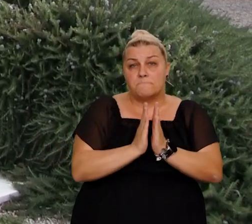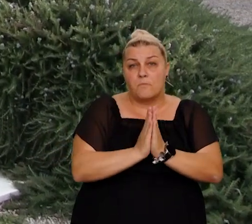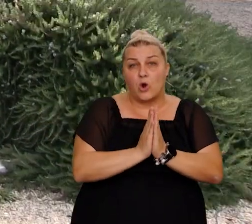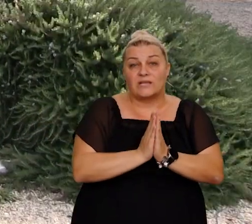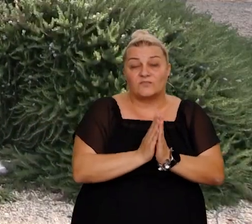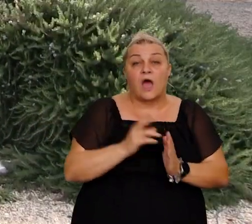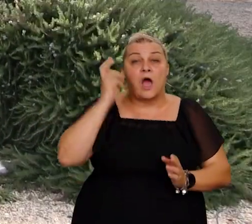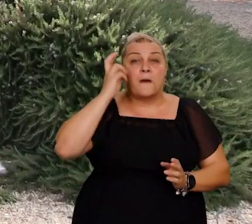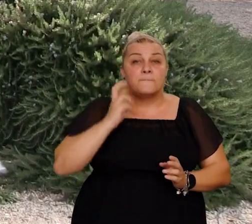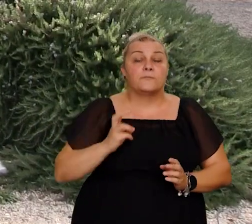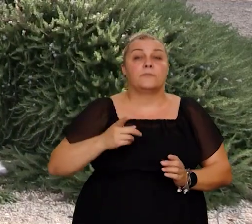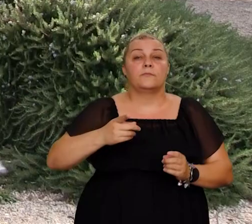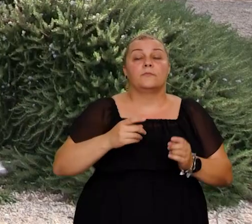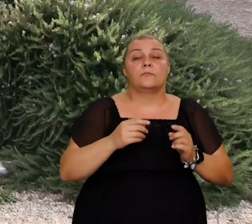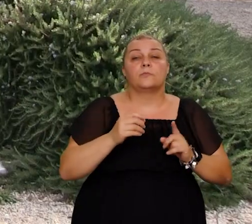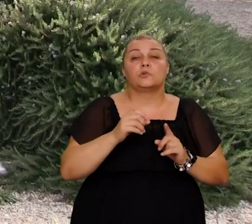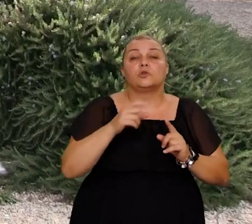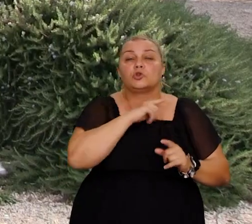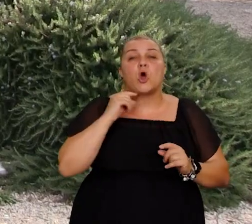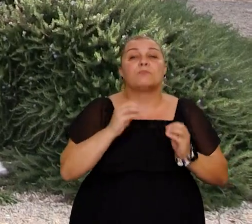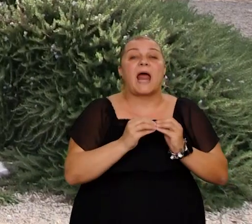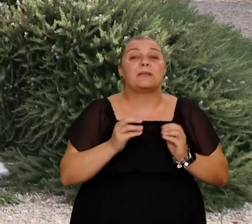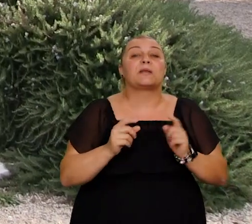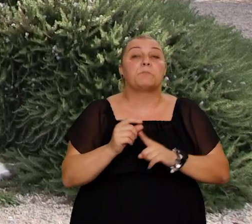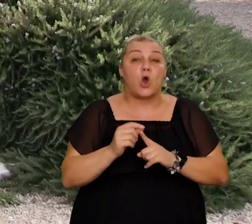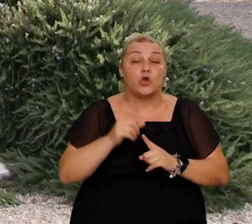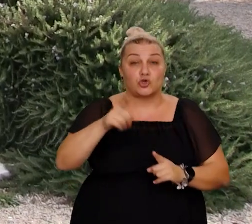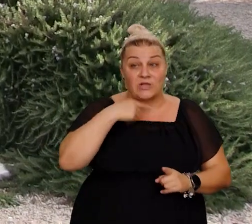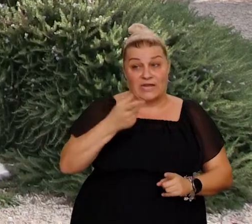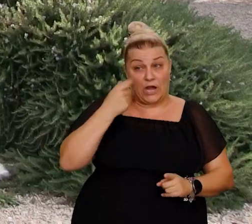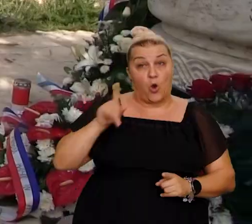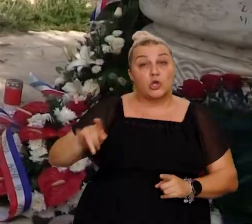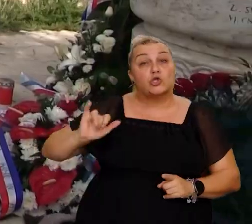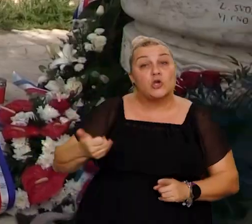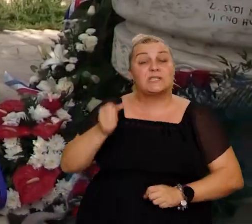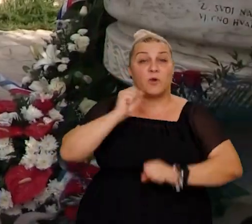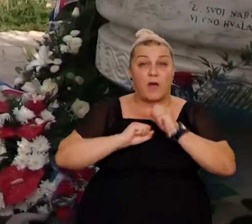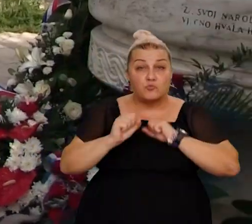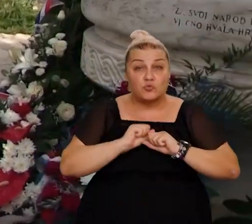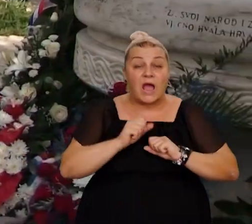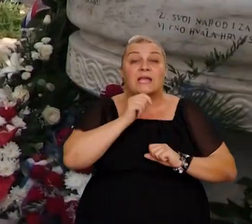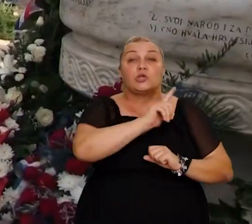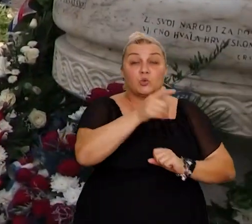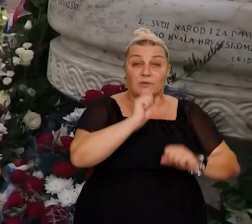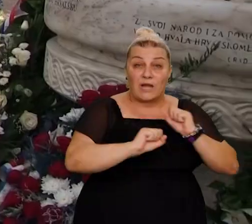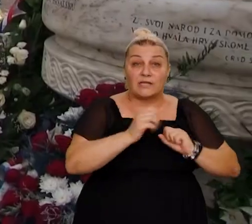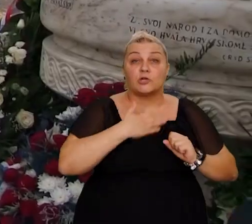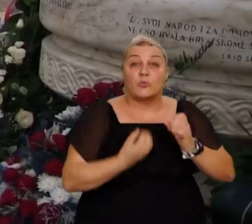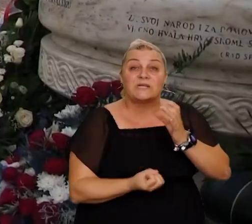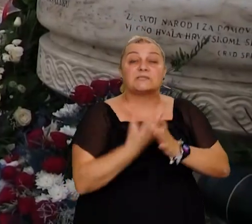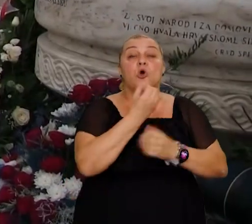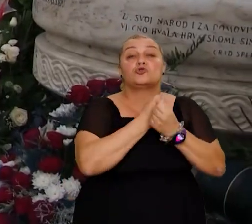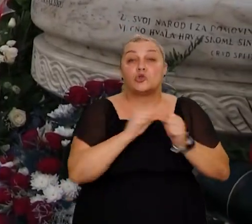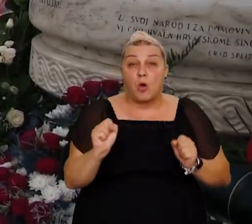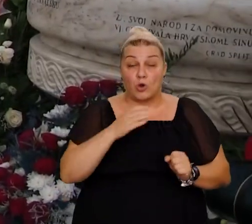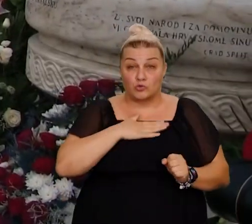obilježje vodio je dekan i vojni kapelan HRM-a don Branimir Projić, koji je pritom istaknuo kako je iz Josipove muke i muke još mnogih branitelja iznikla naša sloboda i